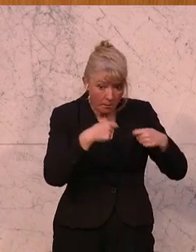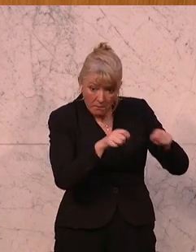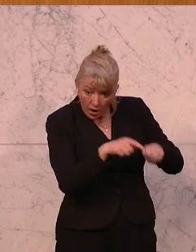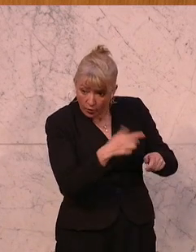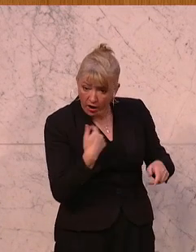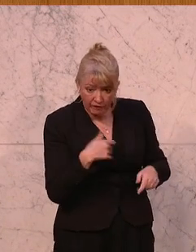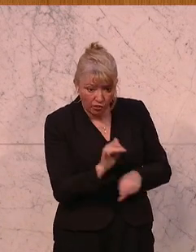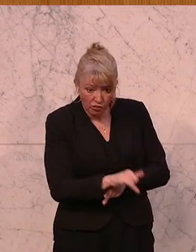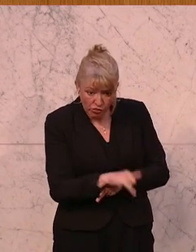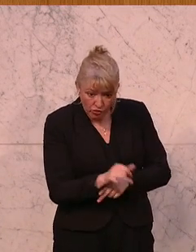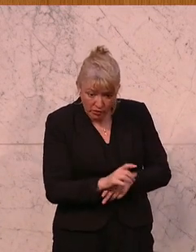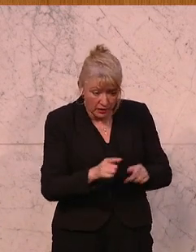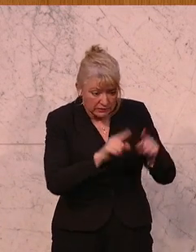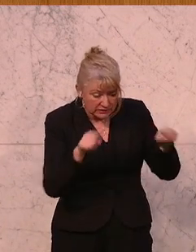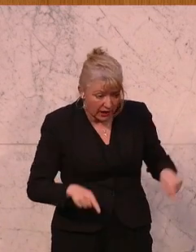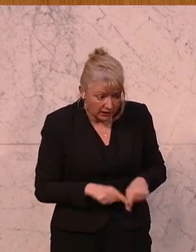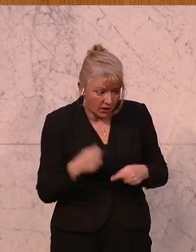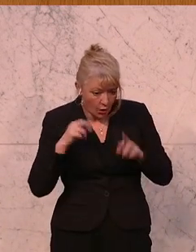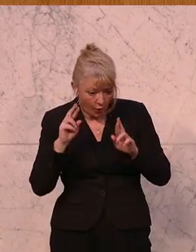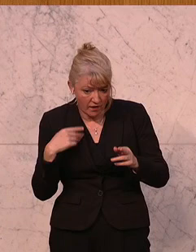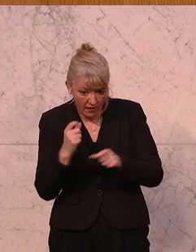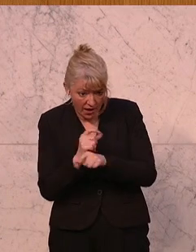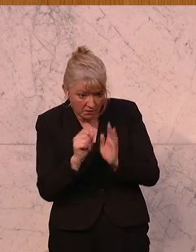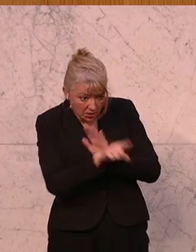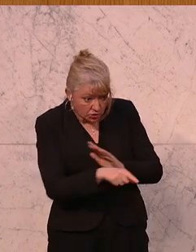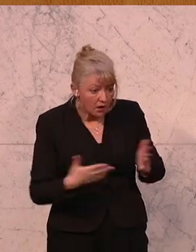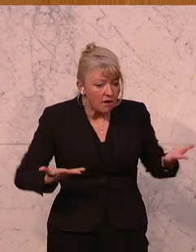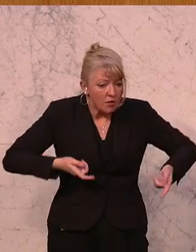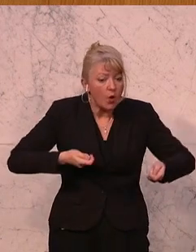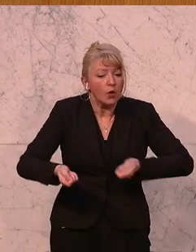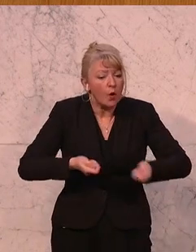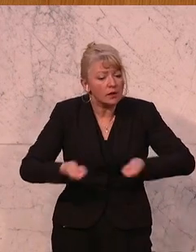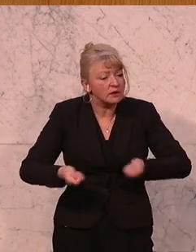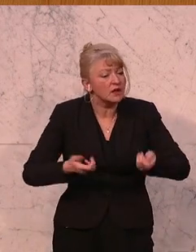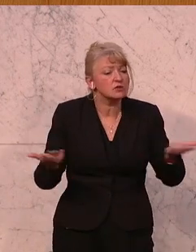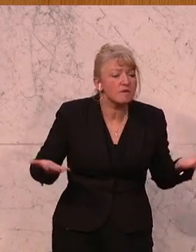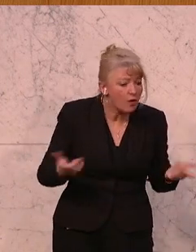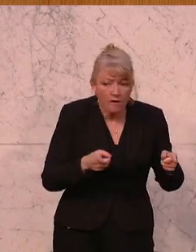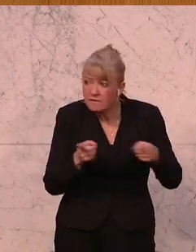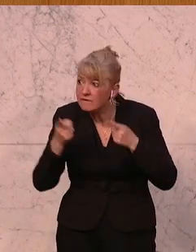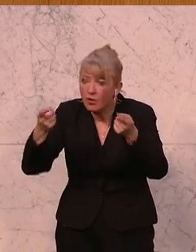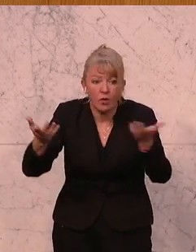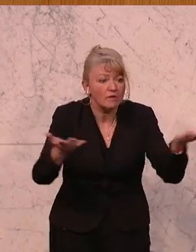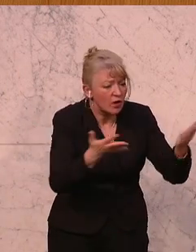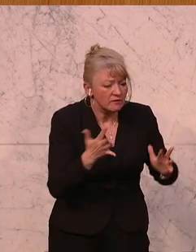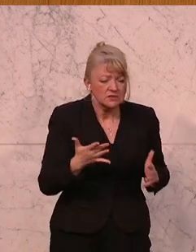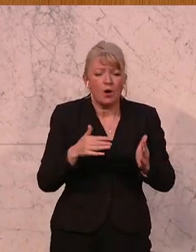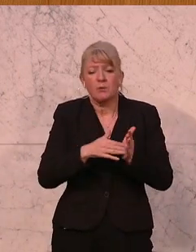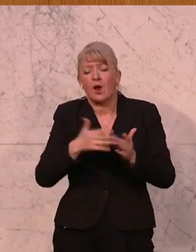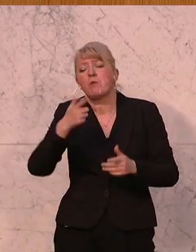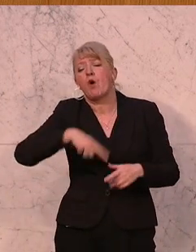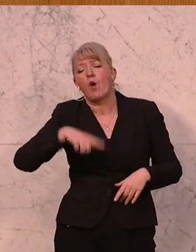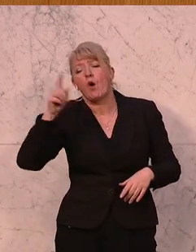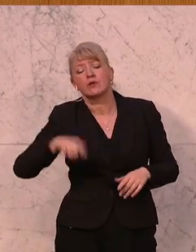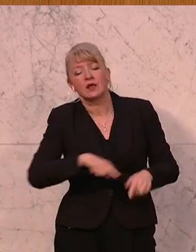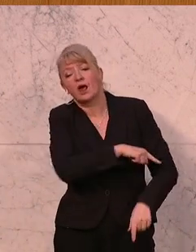verschlammt? Sie werden ja wohl hoffentlich das per E-Mail geschickt haben. Wo ist denn diese Koordination hingewandert? Warum dauert das bei Ihnen monatelang, irgendwas zu